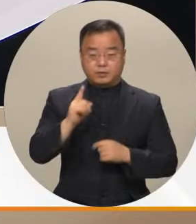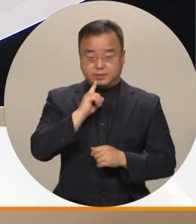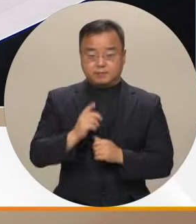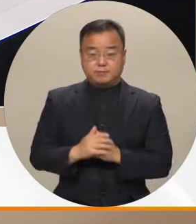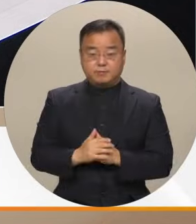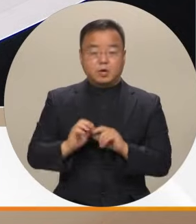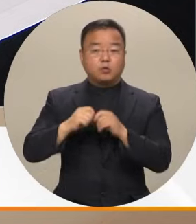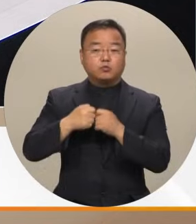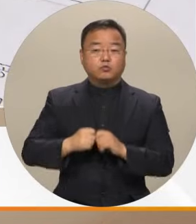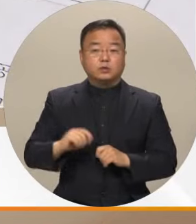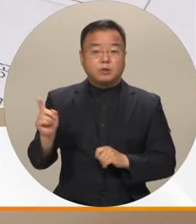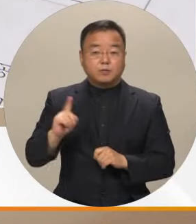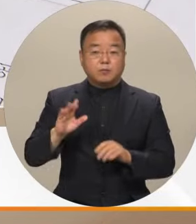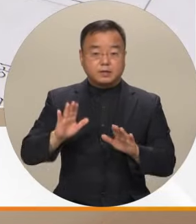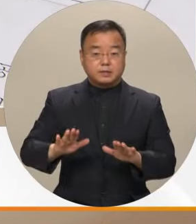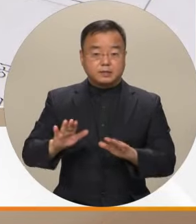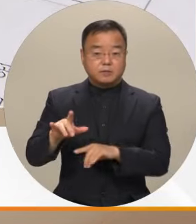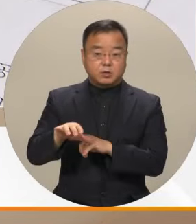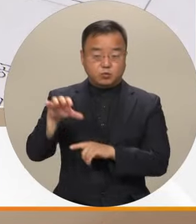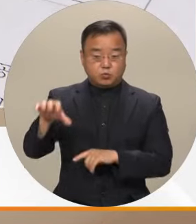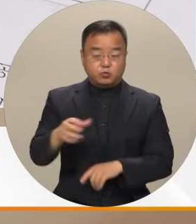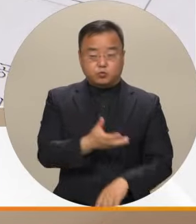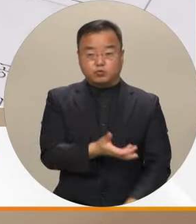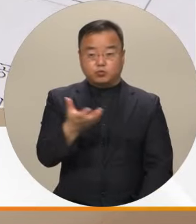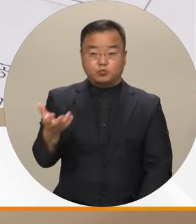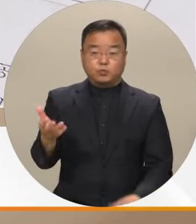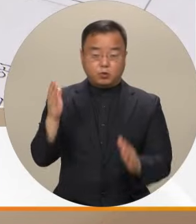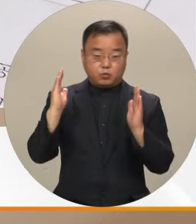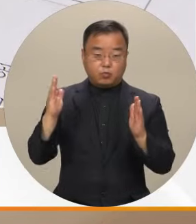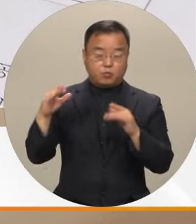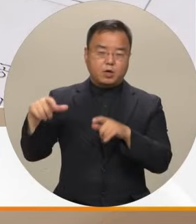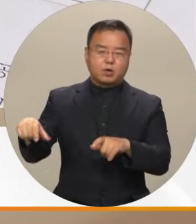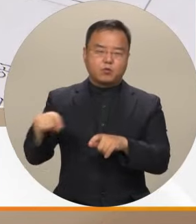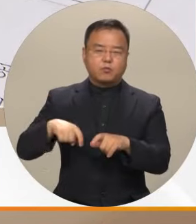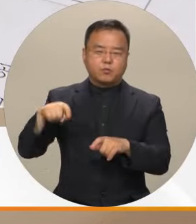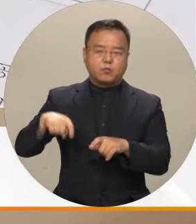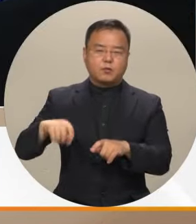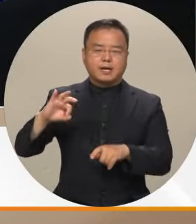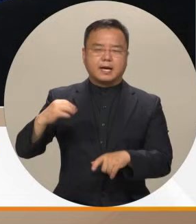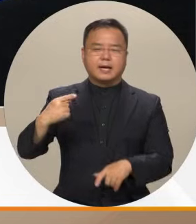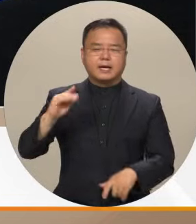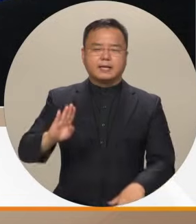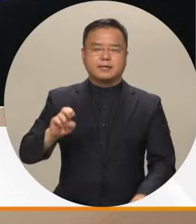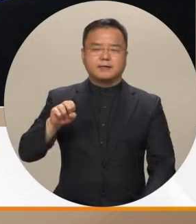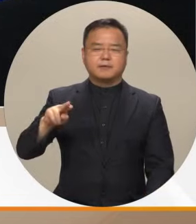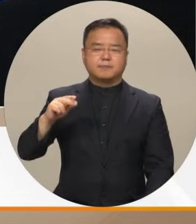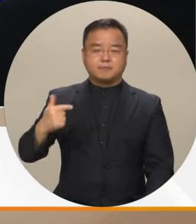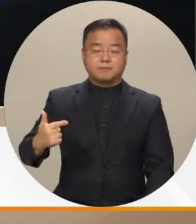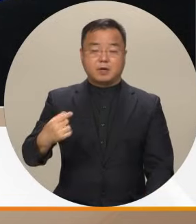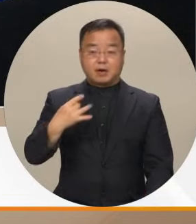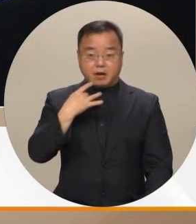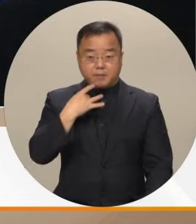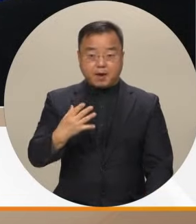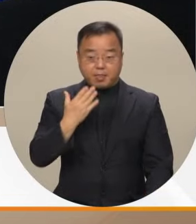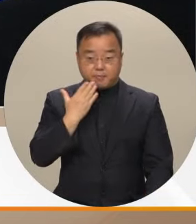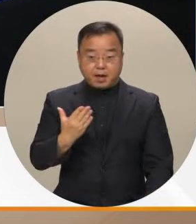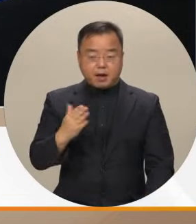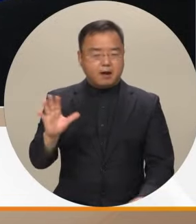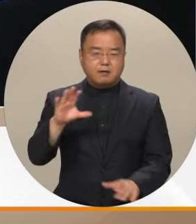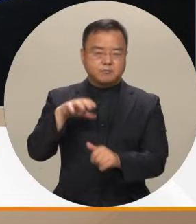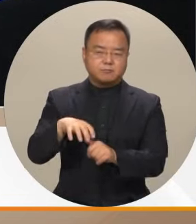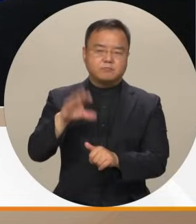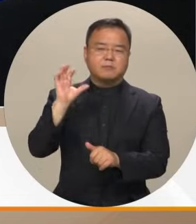구체적으론 현행법상 농촌으로 유학을 가도 해당 지역 면에만 거주하며 학교를 다닐 수 있었는데이 규제를 풀어